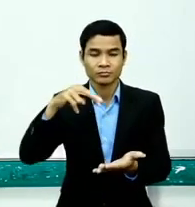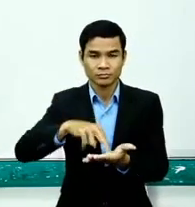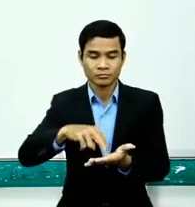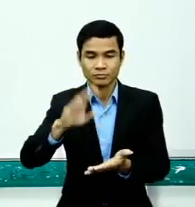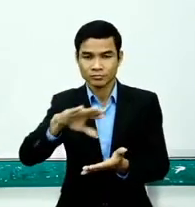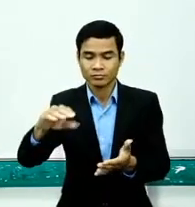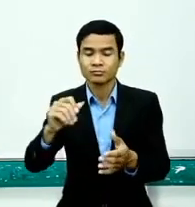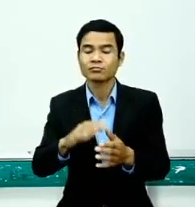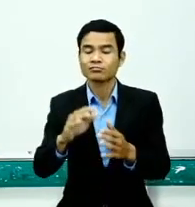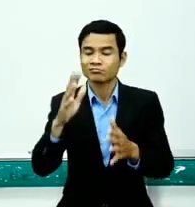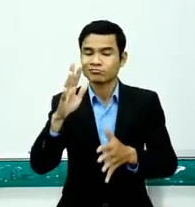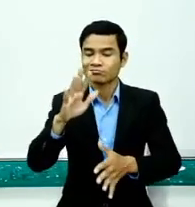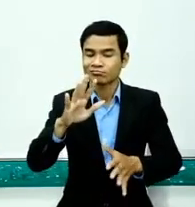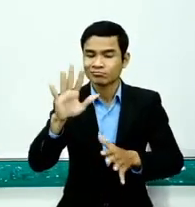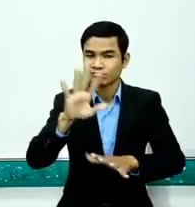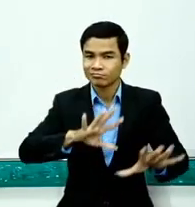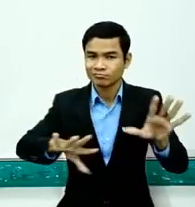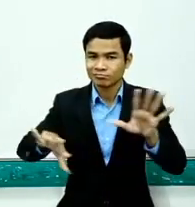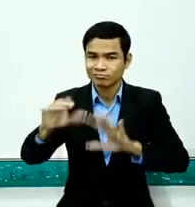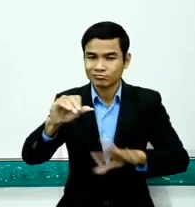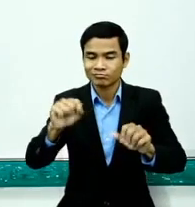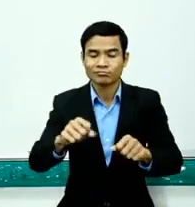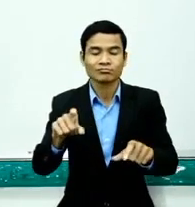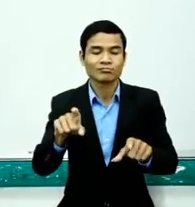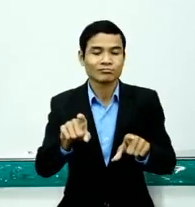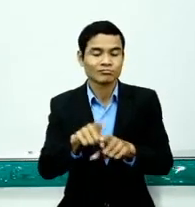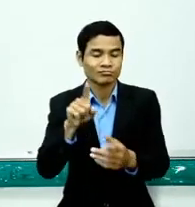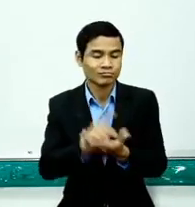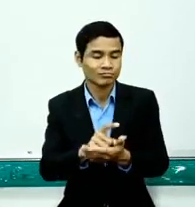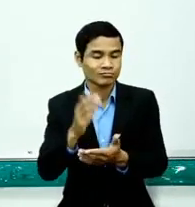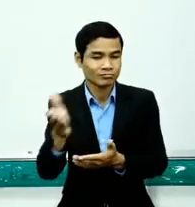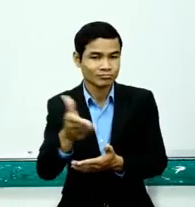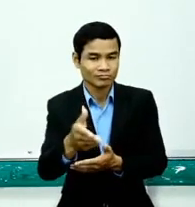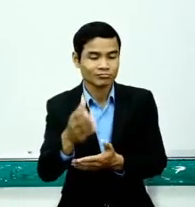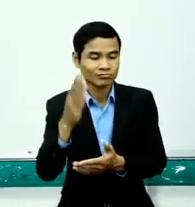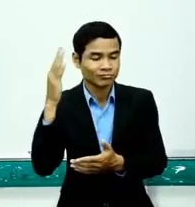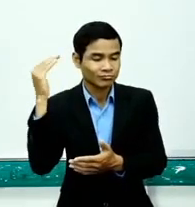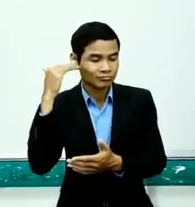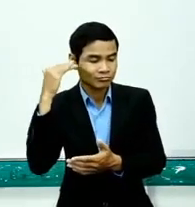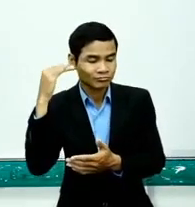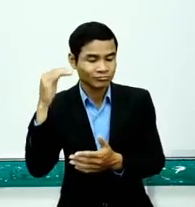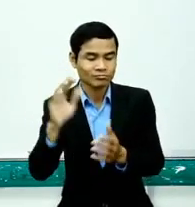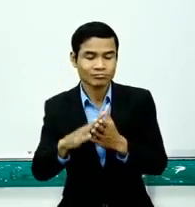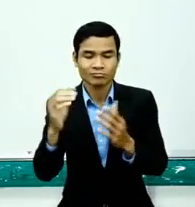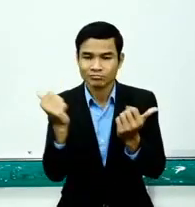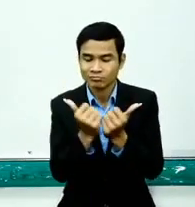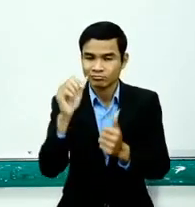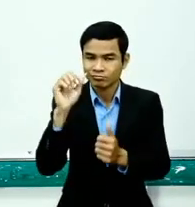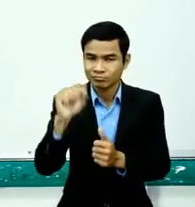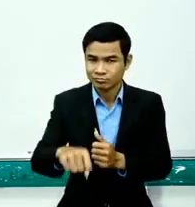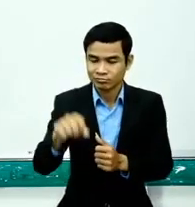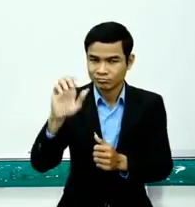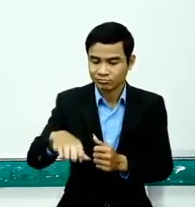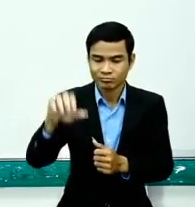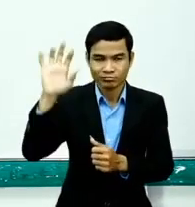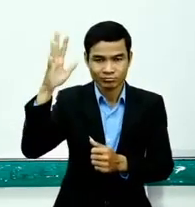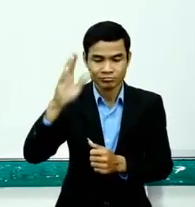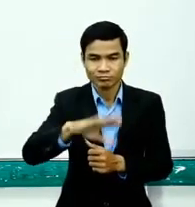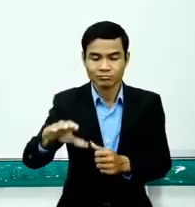មធ្វើចាធ្វើសញ្ញាដល់យើងស្ដាប់សូរណាការលេងល្បែងបាត់ចាស់ជាមួយអ្នកគ្រូចាប់ផ្ដើ